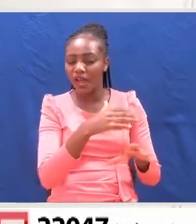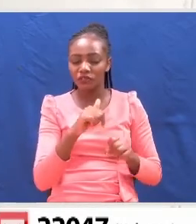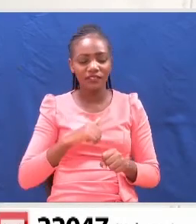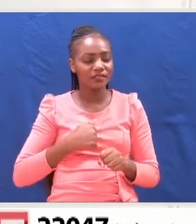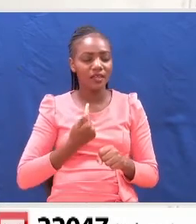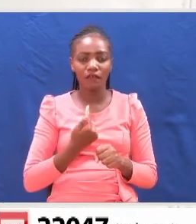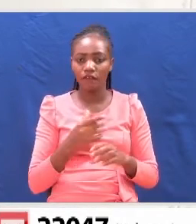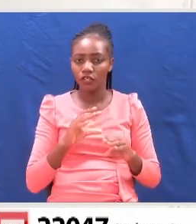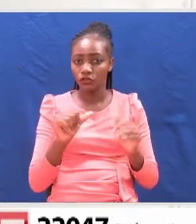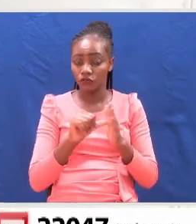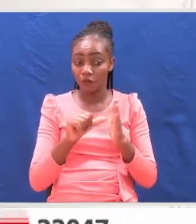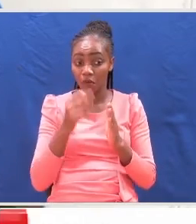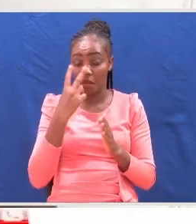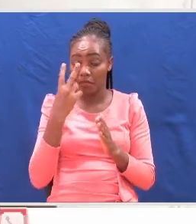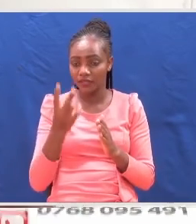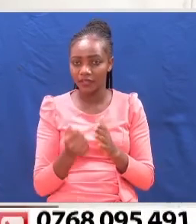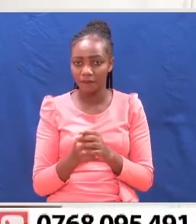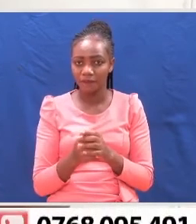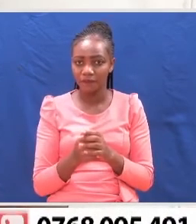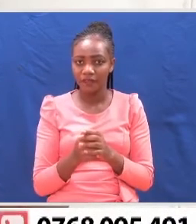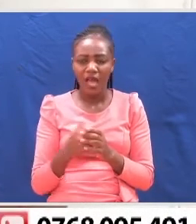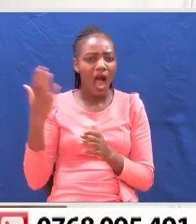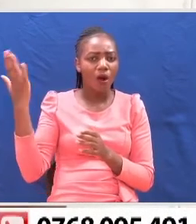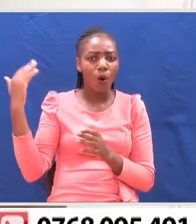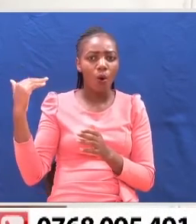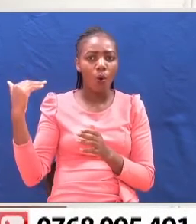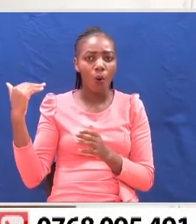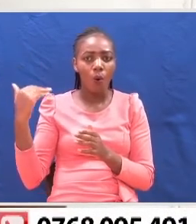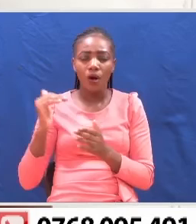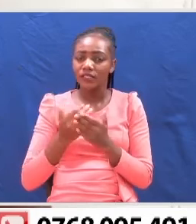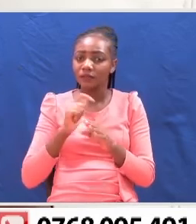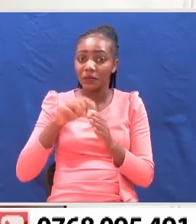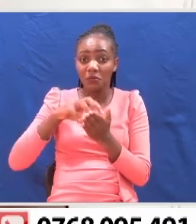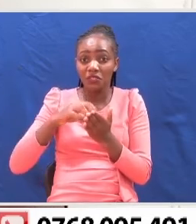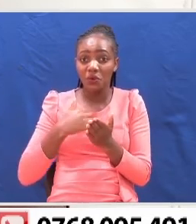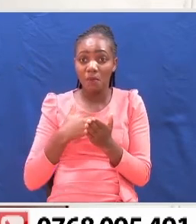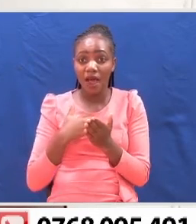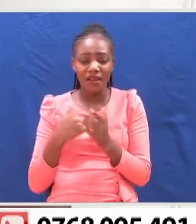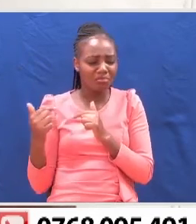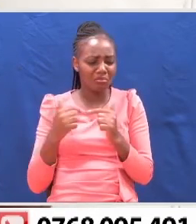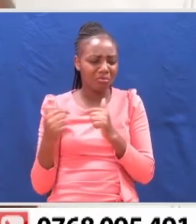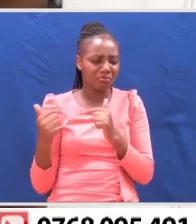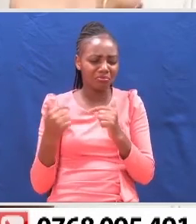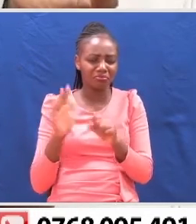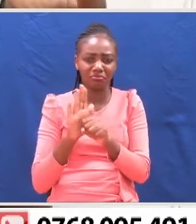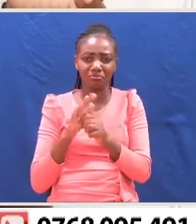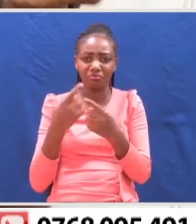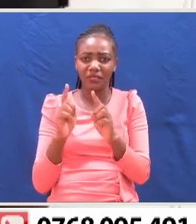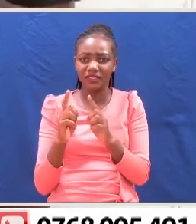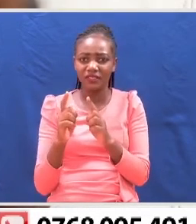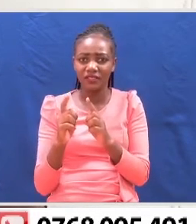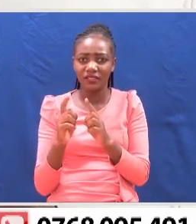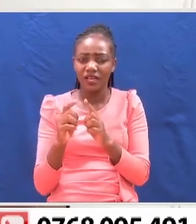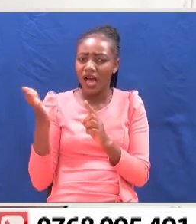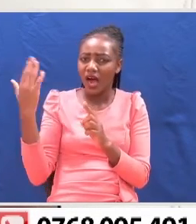hivyo kuna wakati kiti ya speaker imekuwa moto sana, lakini tume manage. Kuna wakati hata nikiwa